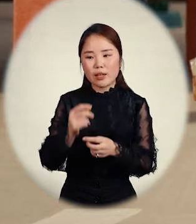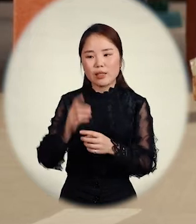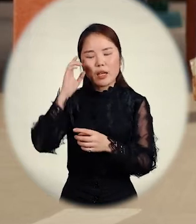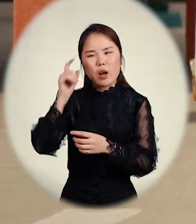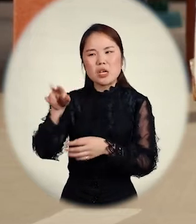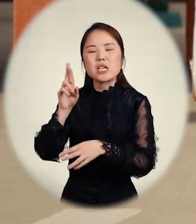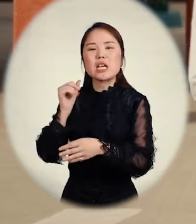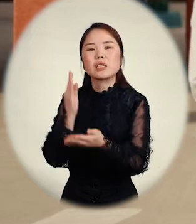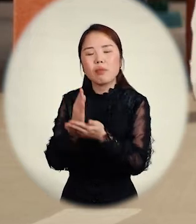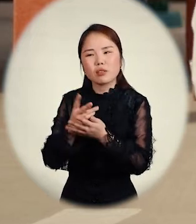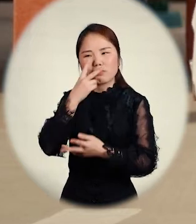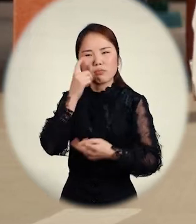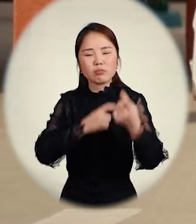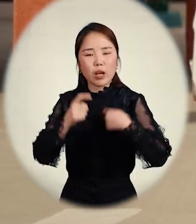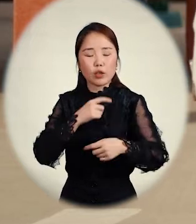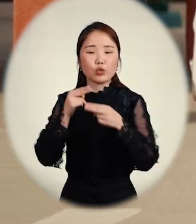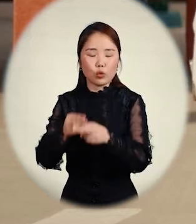тавьдаг. Тийм л.